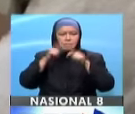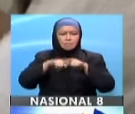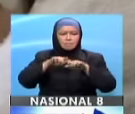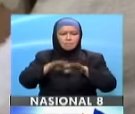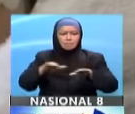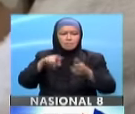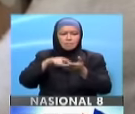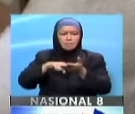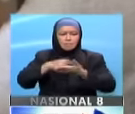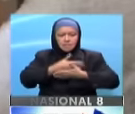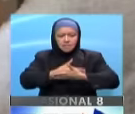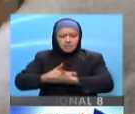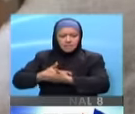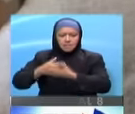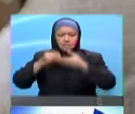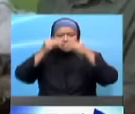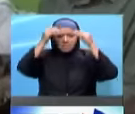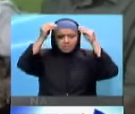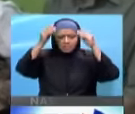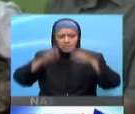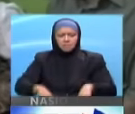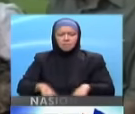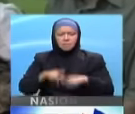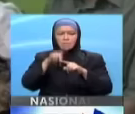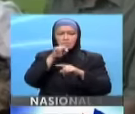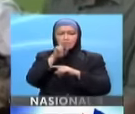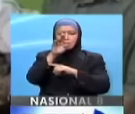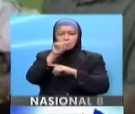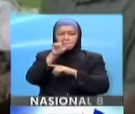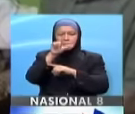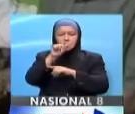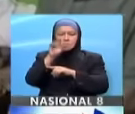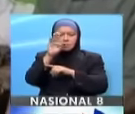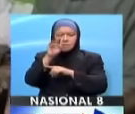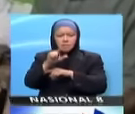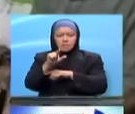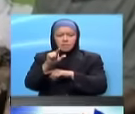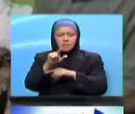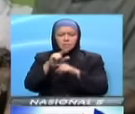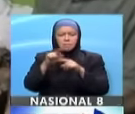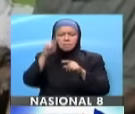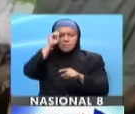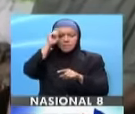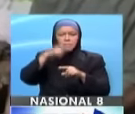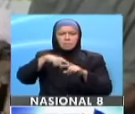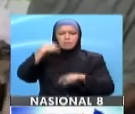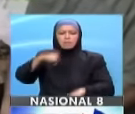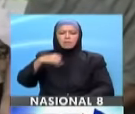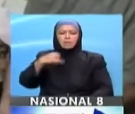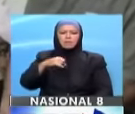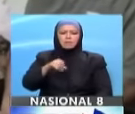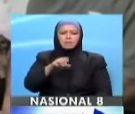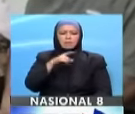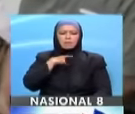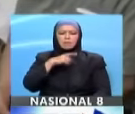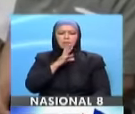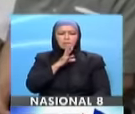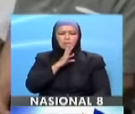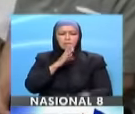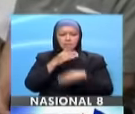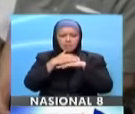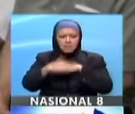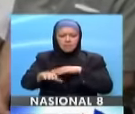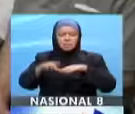kepada seorang guru di kampung Butut Kuala Berang dekat Hulu Terengganu, tidak boleh bercakap selepas didakwa menerima rawatan